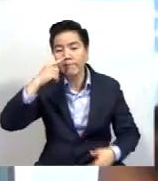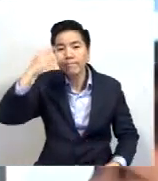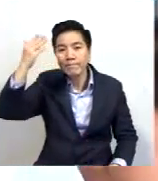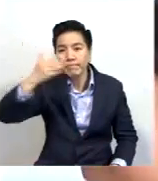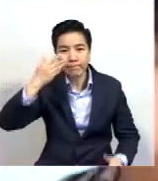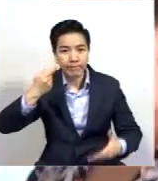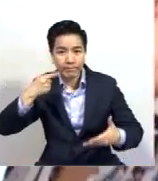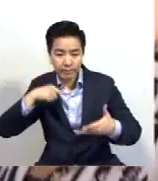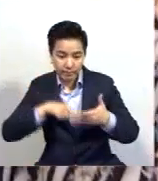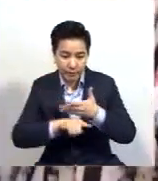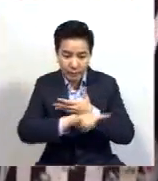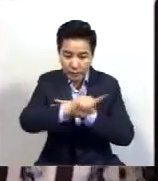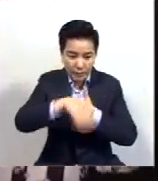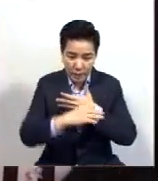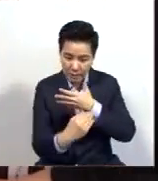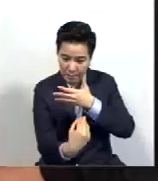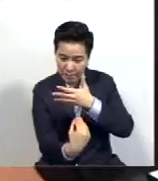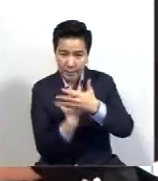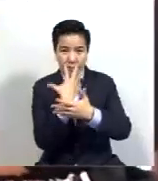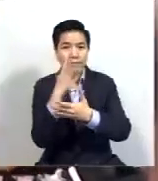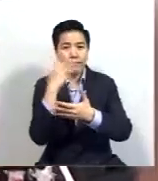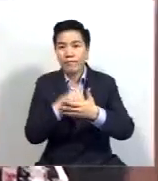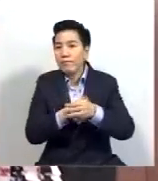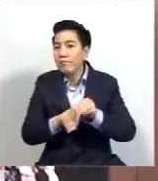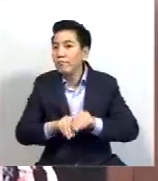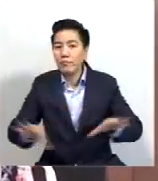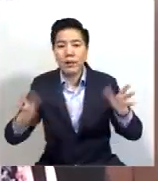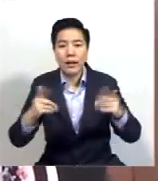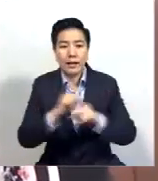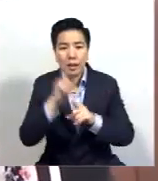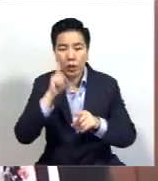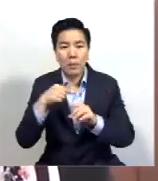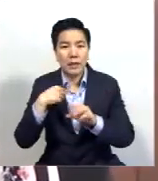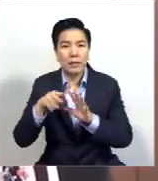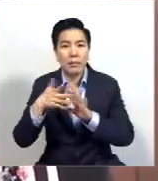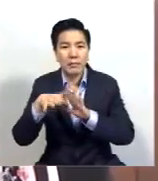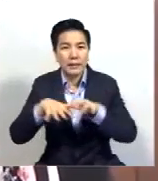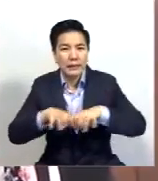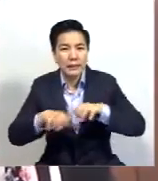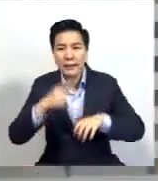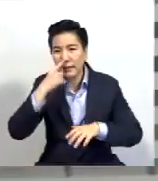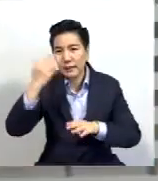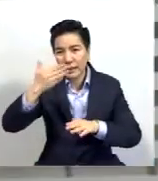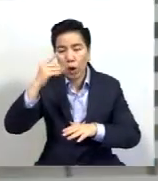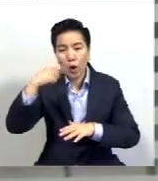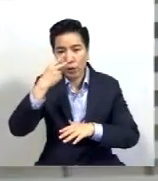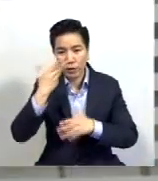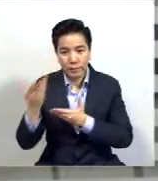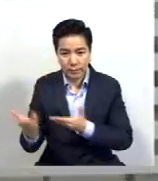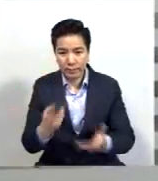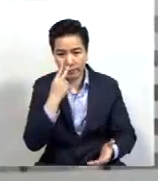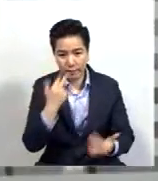ม่ให้เล็ดลอดออกมาสู่ทางเดินออกมาสู่ภายนอกได้แต่ต้องเข้าสู่กระบวนการจัดการอากาศก่อนเขาเชิญต